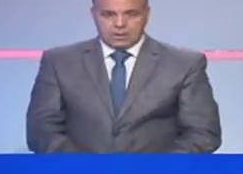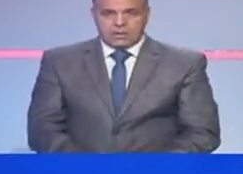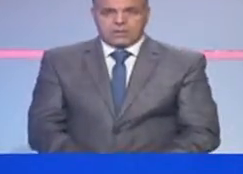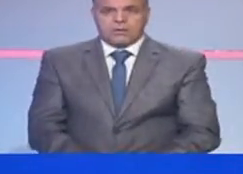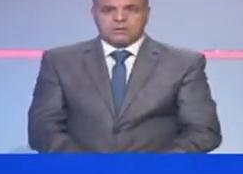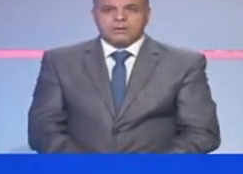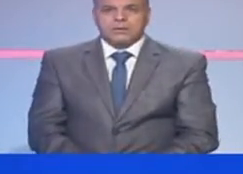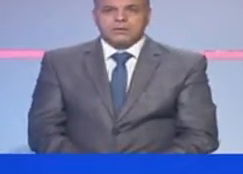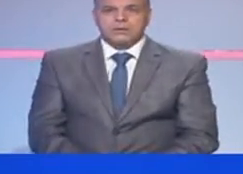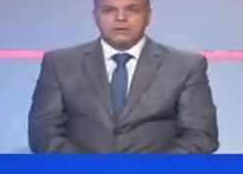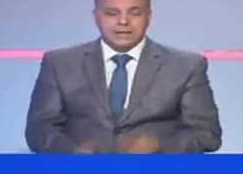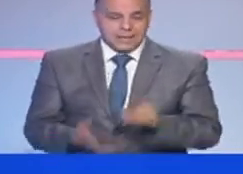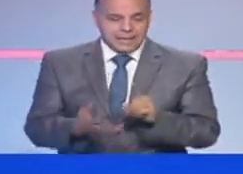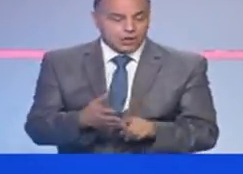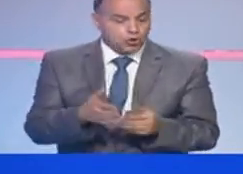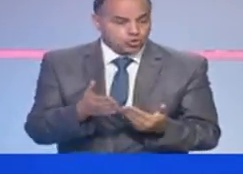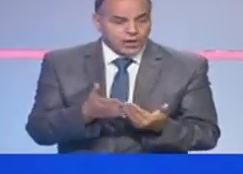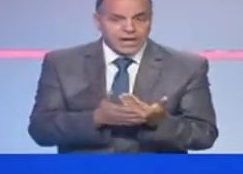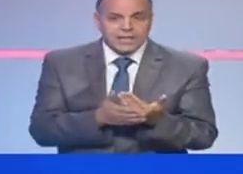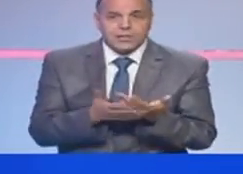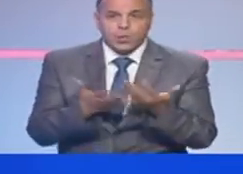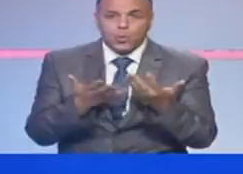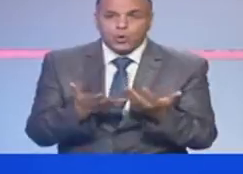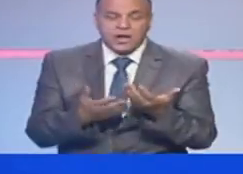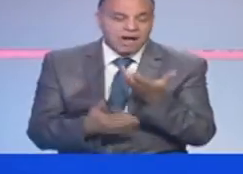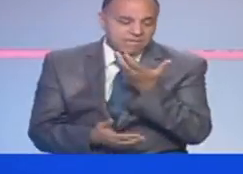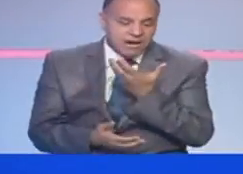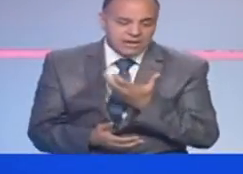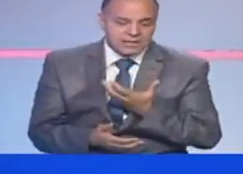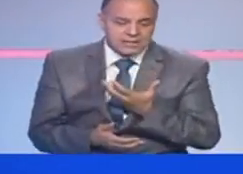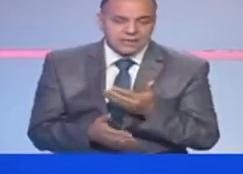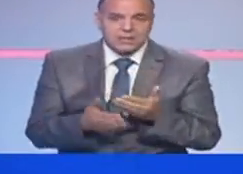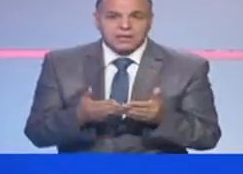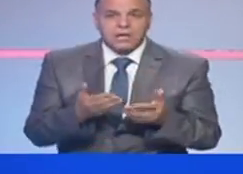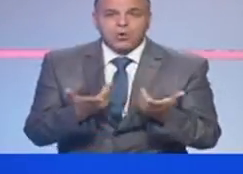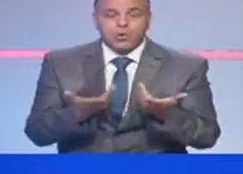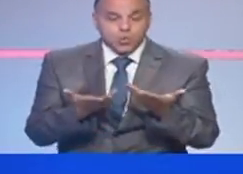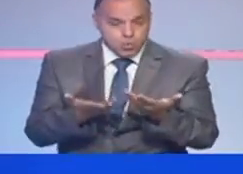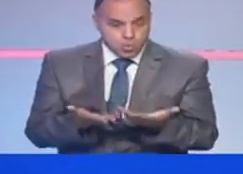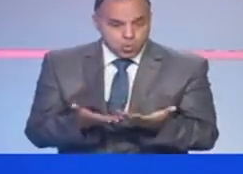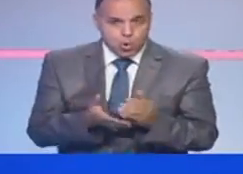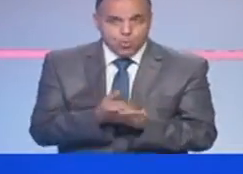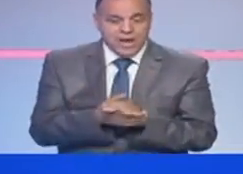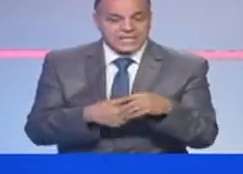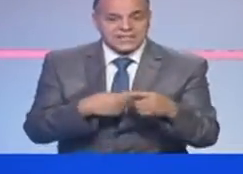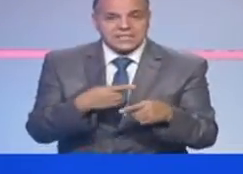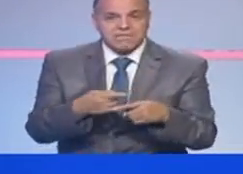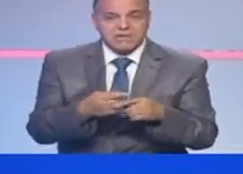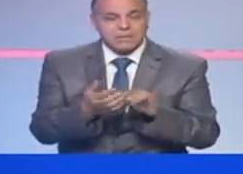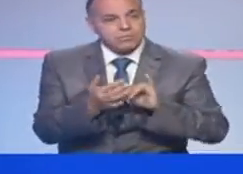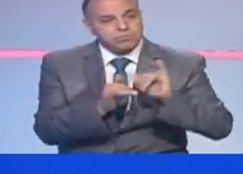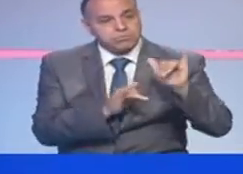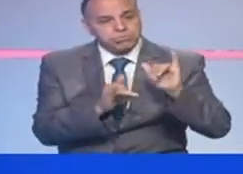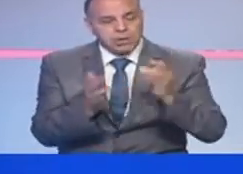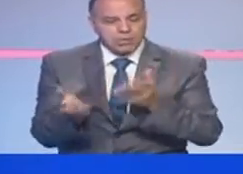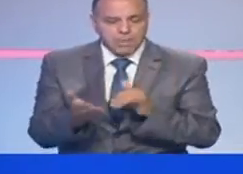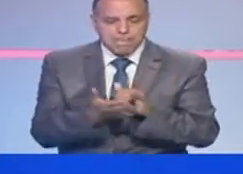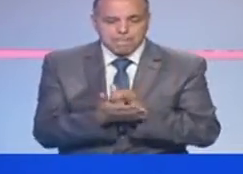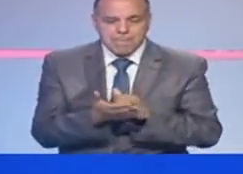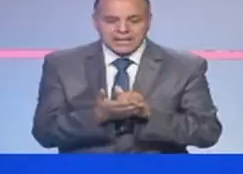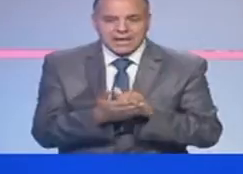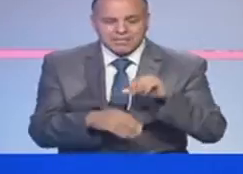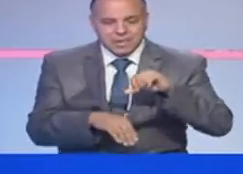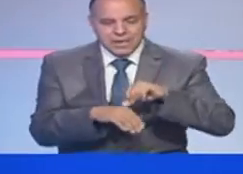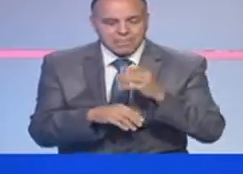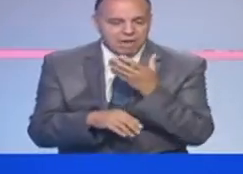في اخر تطورات الوضع في افغانستان تم اليوم استئناف الرحلات الاجلاء من مطار كابول